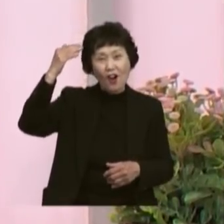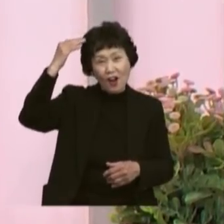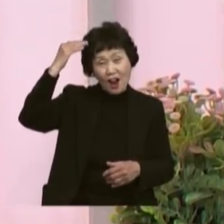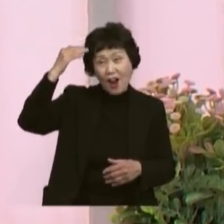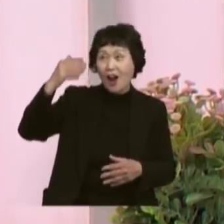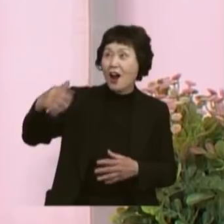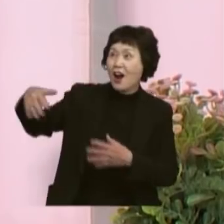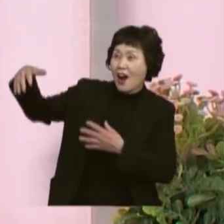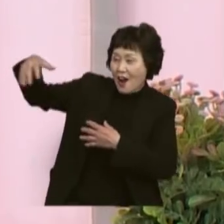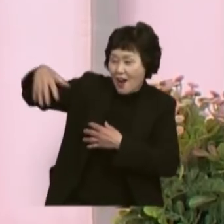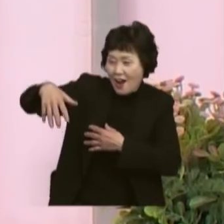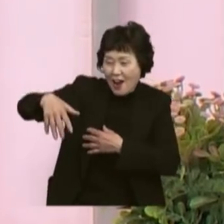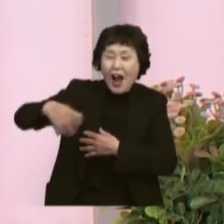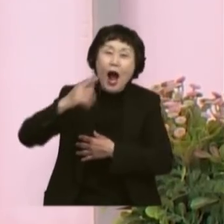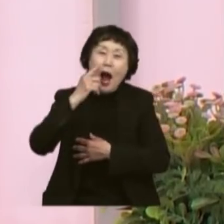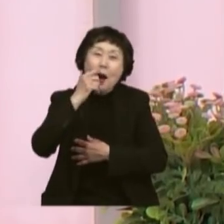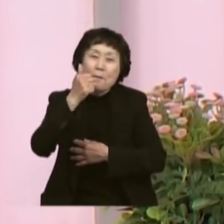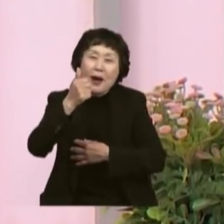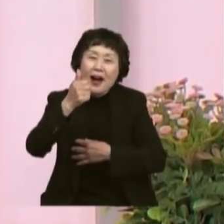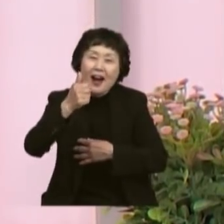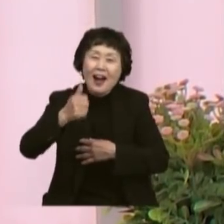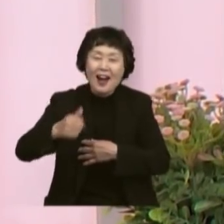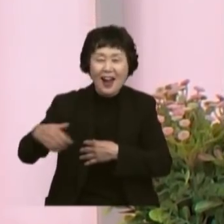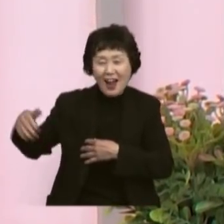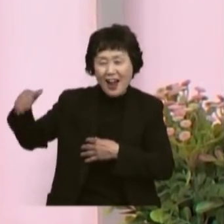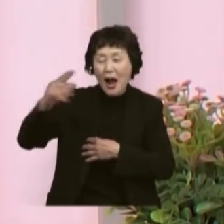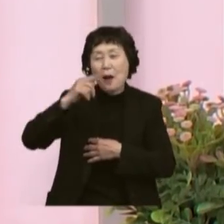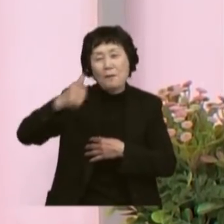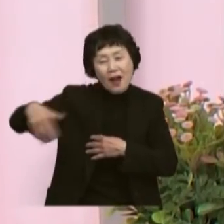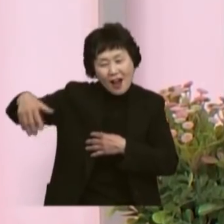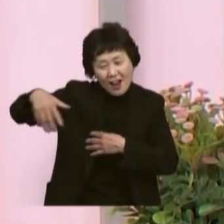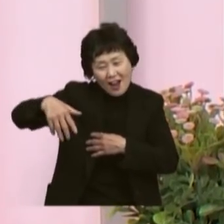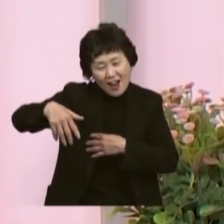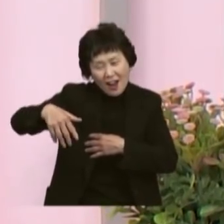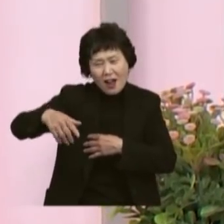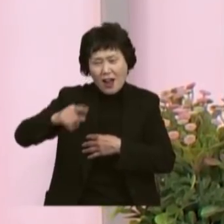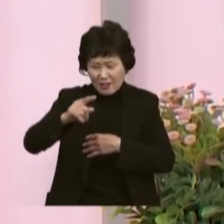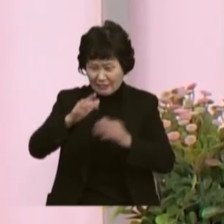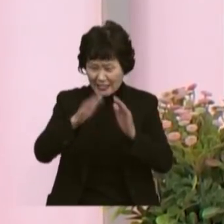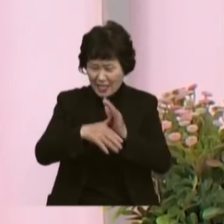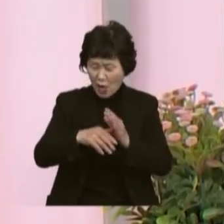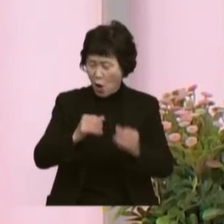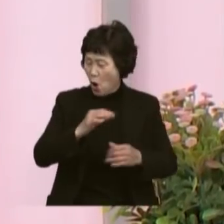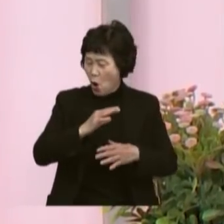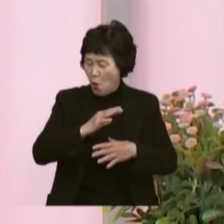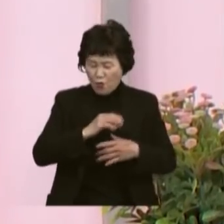잡더니 제 핸드폰에 그 사진이 있어요. 딱 아유 그때 무서워 죽는 줄 알았다.